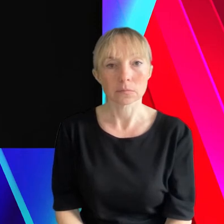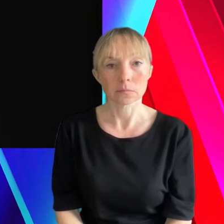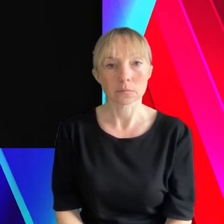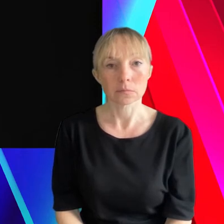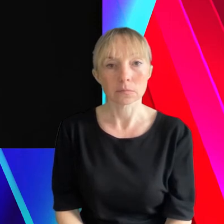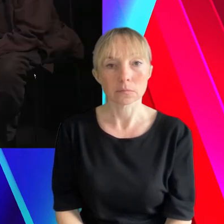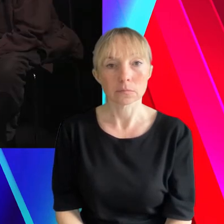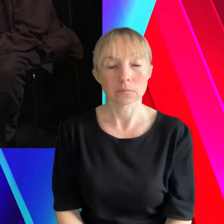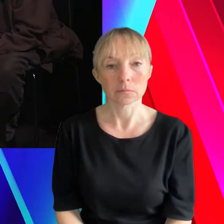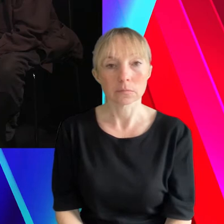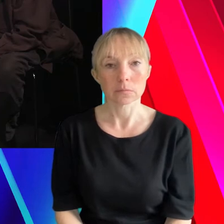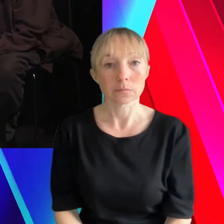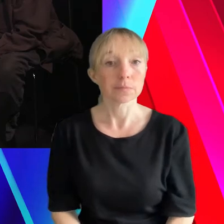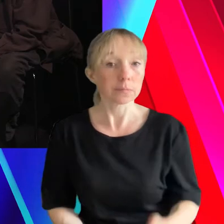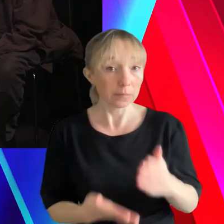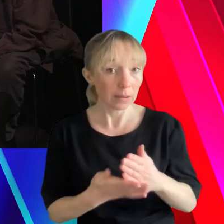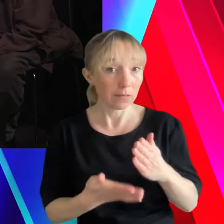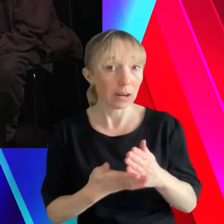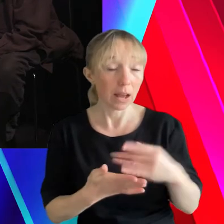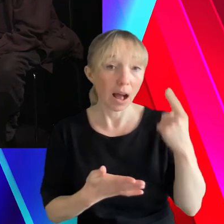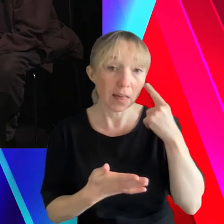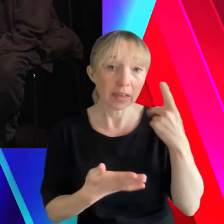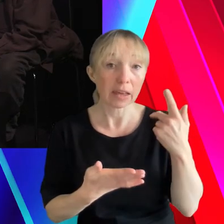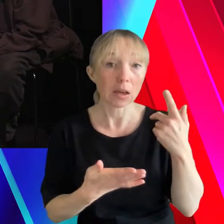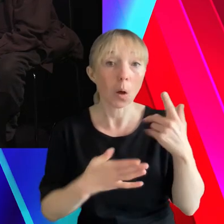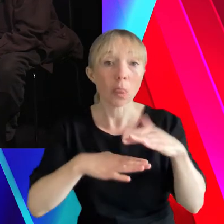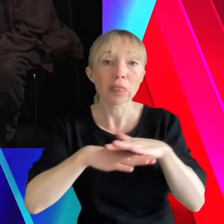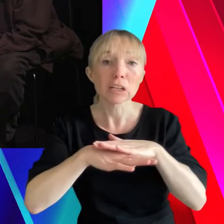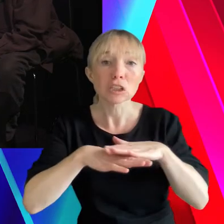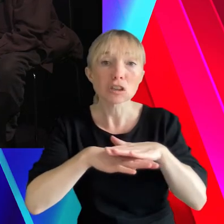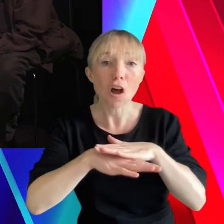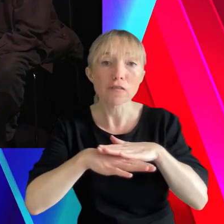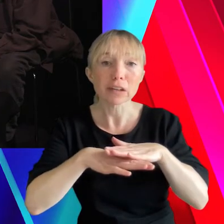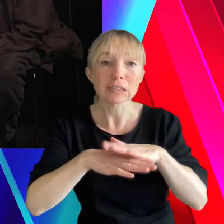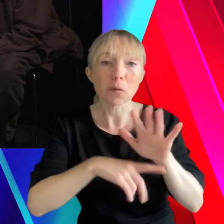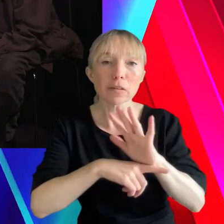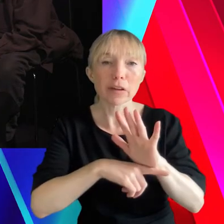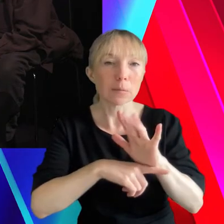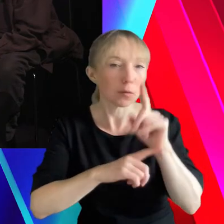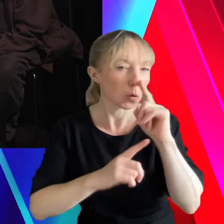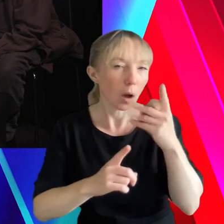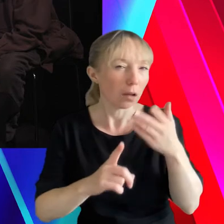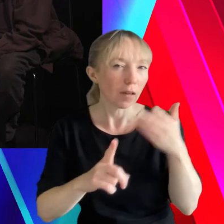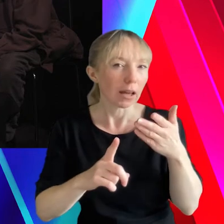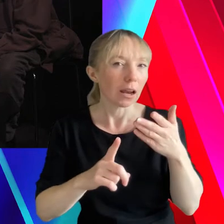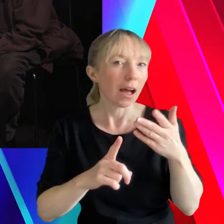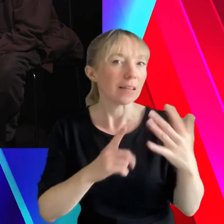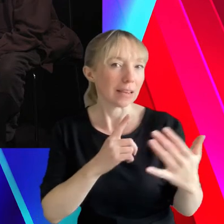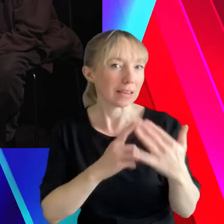گرفتم. Definitely, I think on the surface of my films you cannot tell that they are inspired by theater because they are